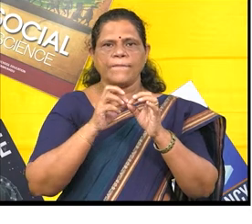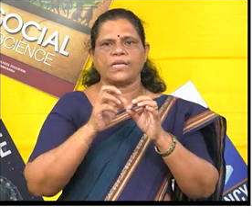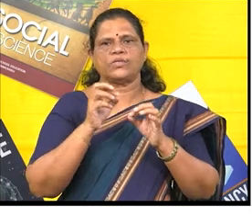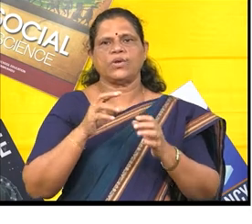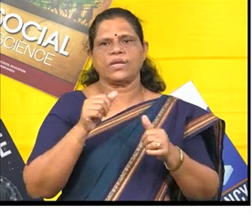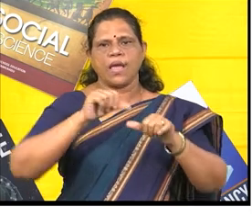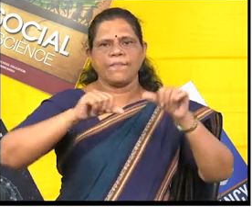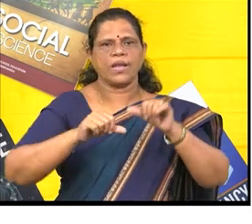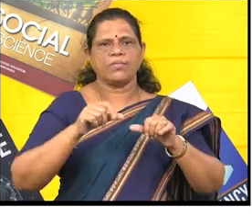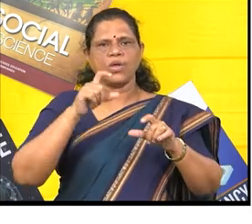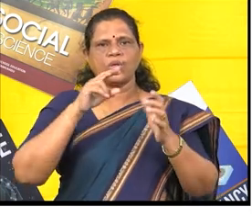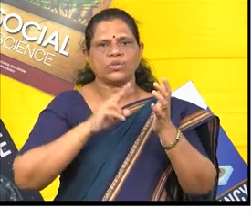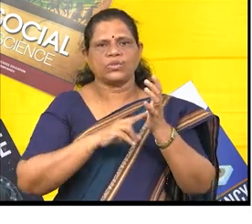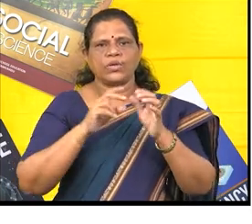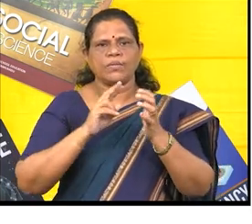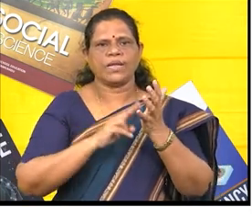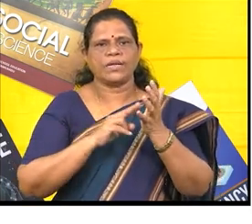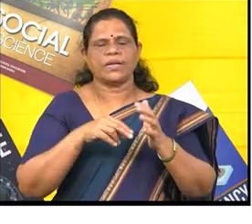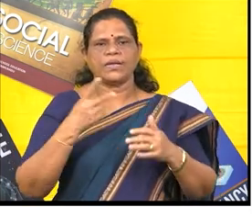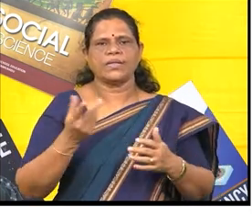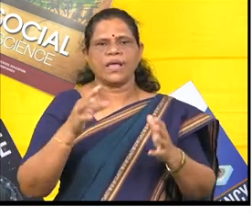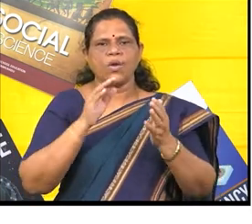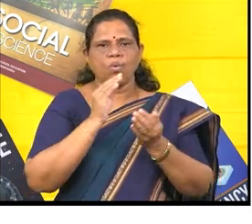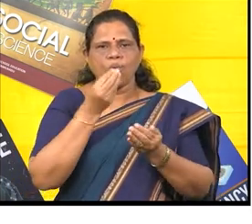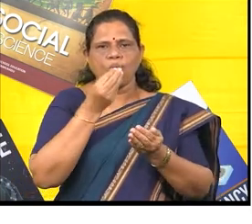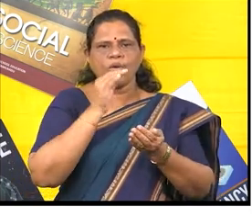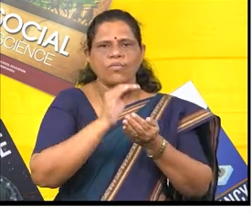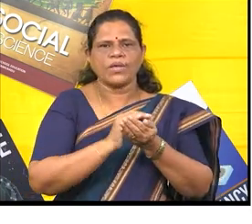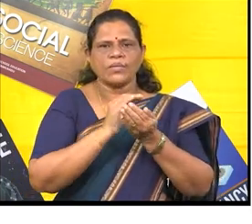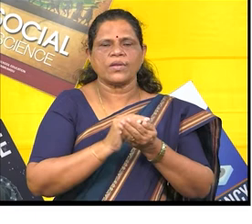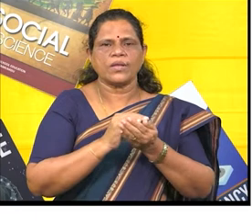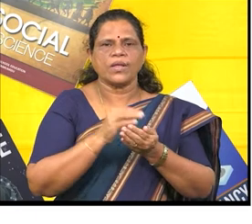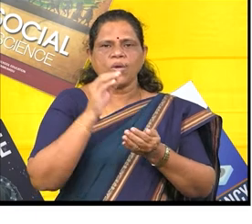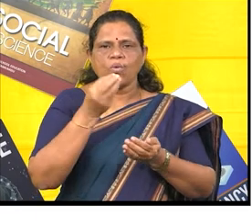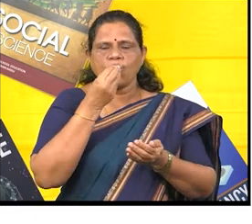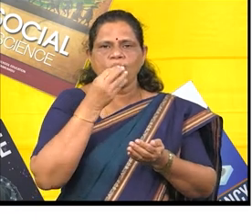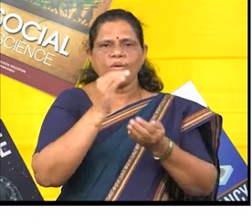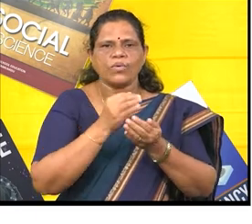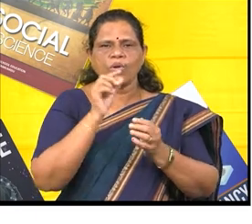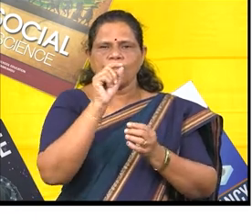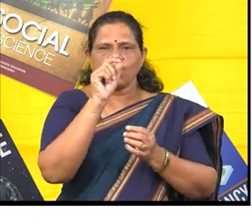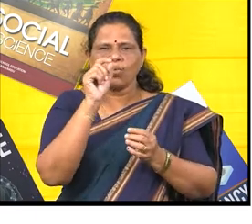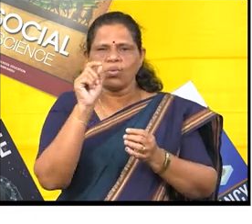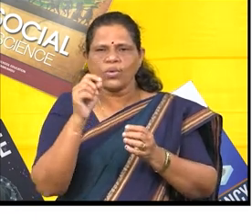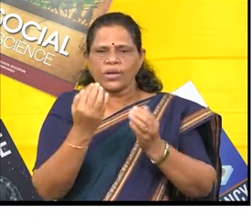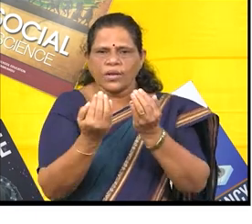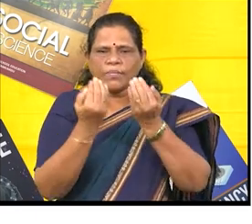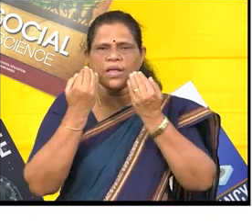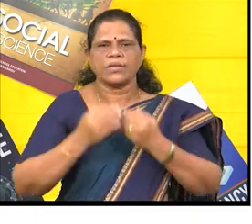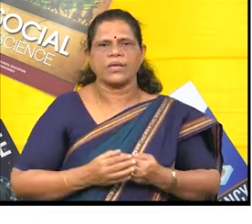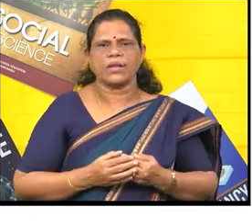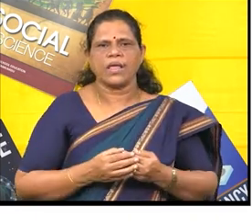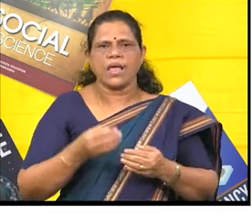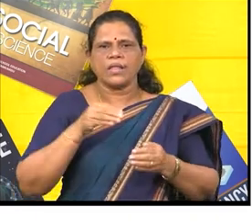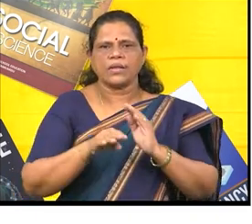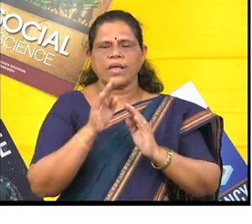உணவு பதப்படுத்திகளாக பயன்படுத்துவோம். இந்த உணவு பதப்படுத்திகள்லாம் என்னன்னா உணவு நுண்ணுயிரிகளிலிருந்து பாதுகாக்கப்படும், அதுதான் அதுக்காக